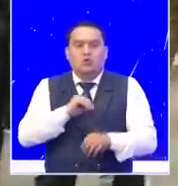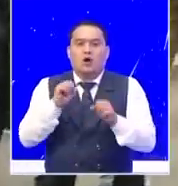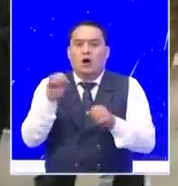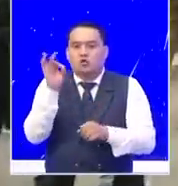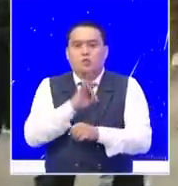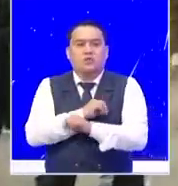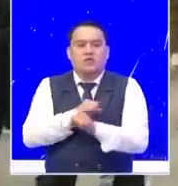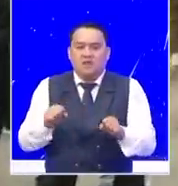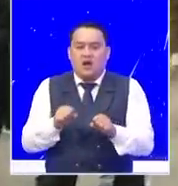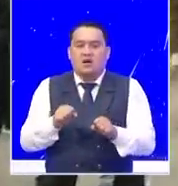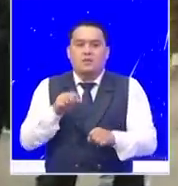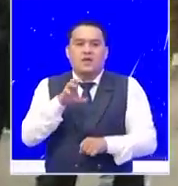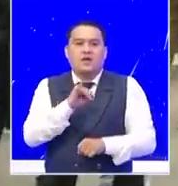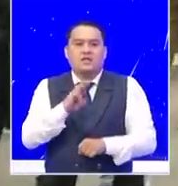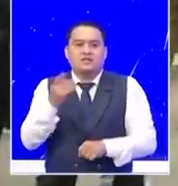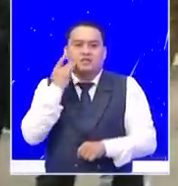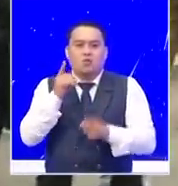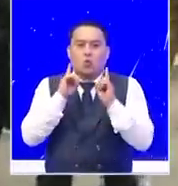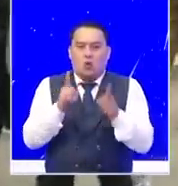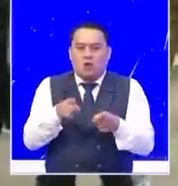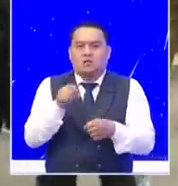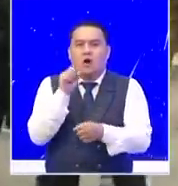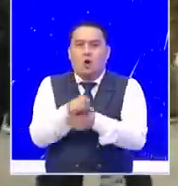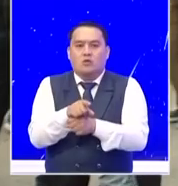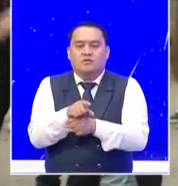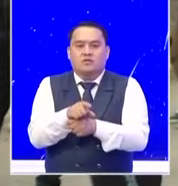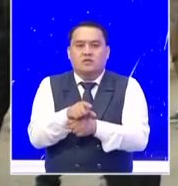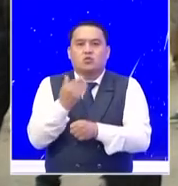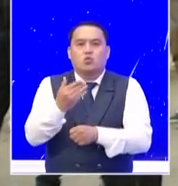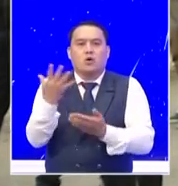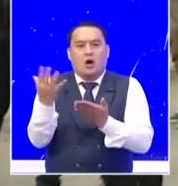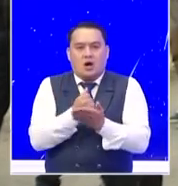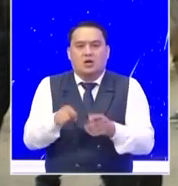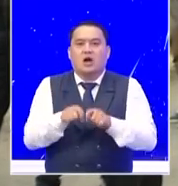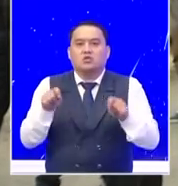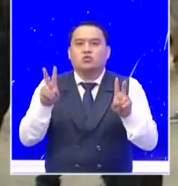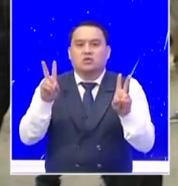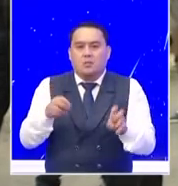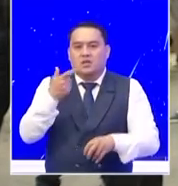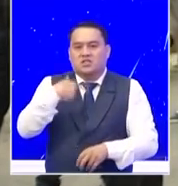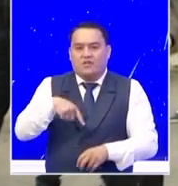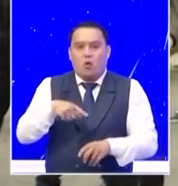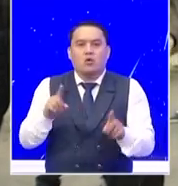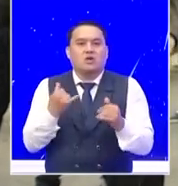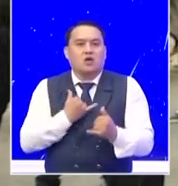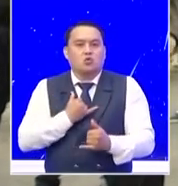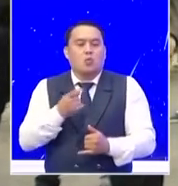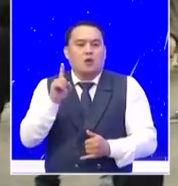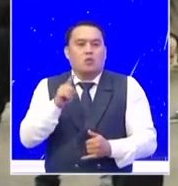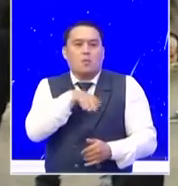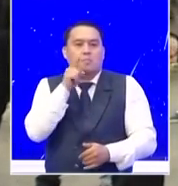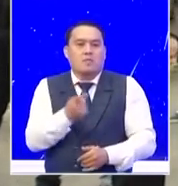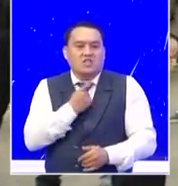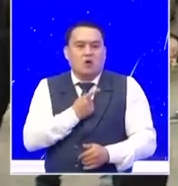чем нельзя. Бейсен Куранбек всегда соглашался с указаниями, но все равно ему удавалось раскрыть тему по-своему. Я считаю, что только его